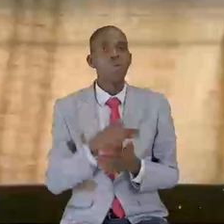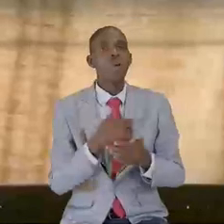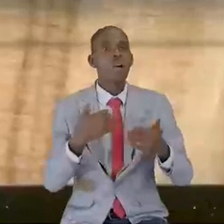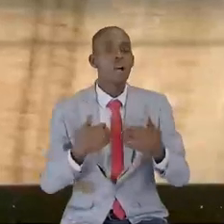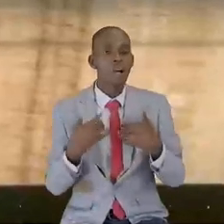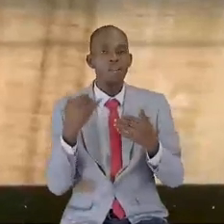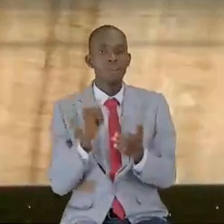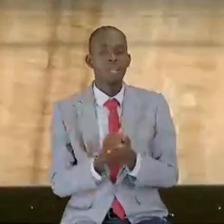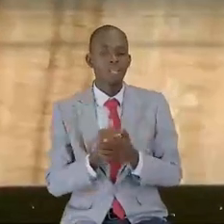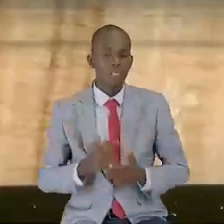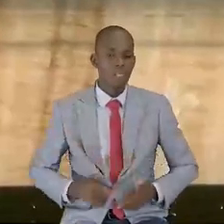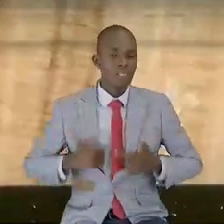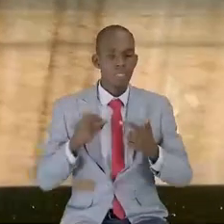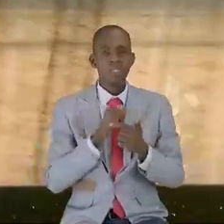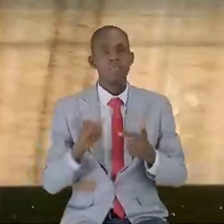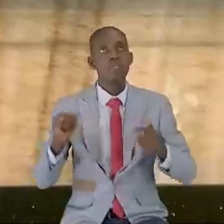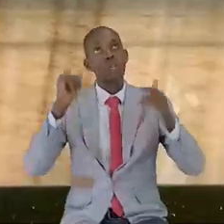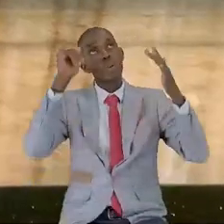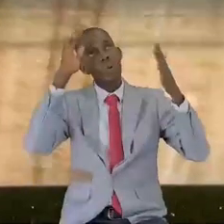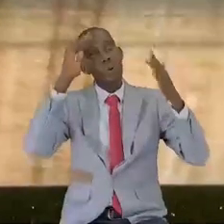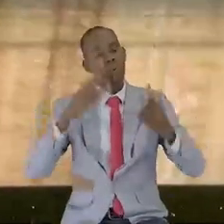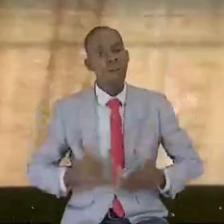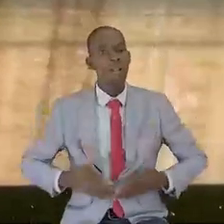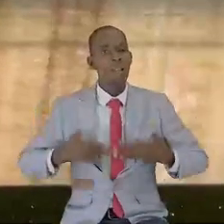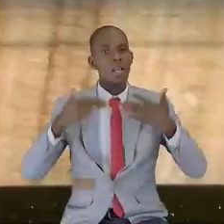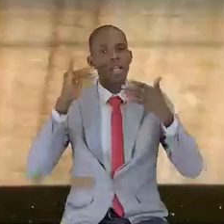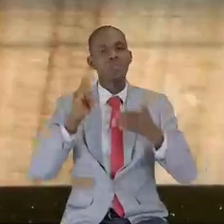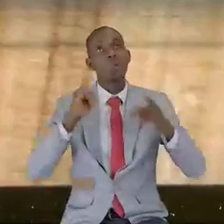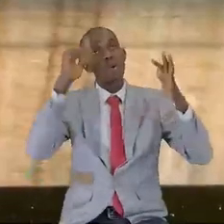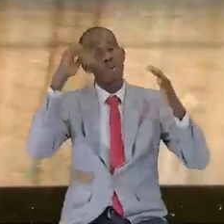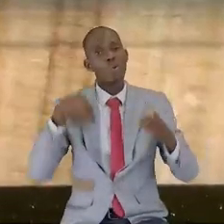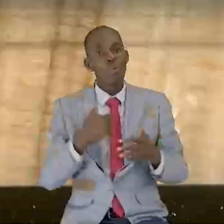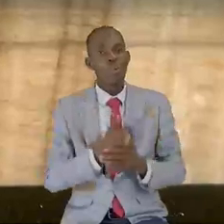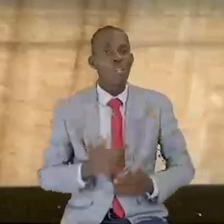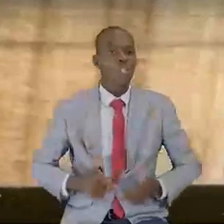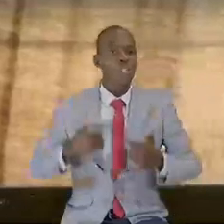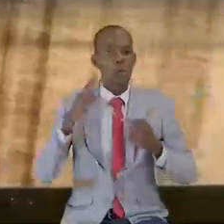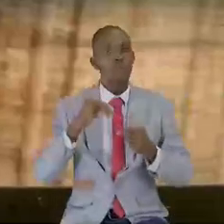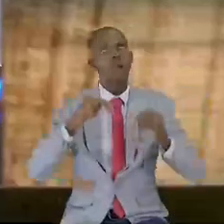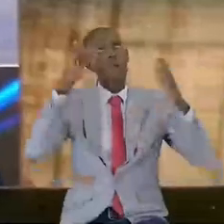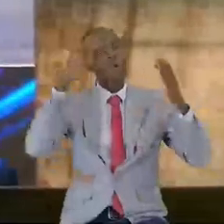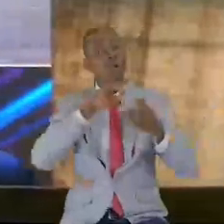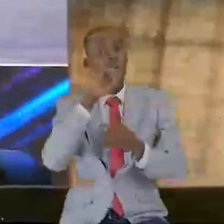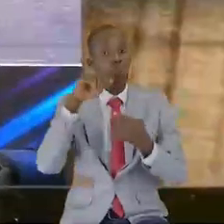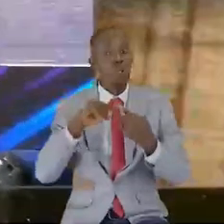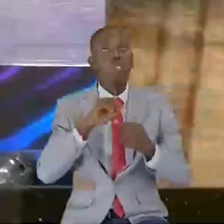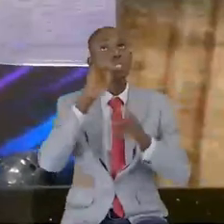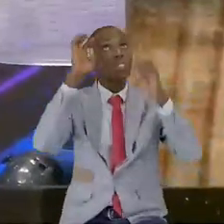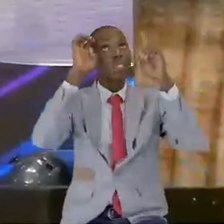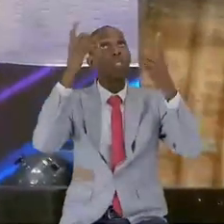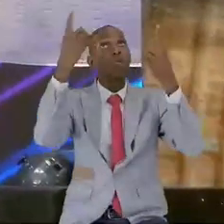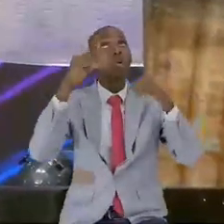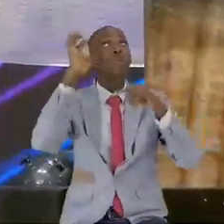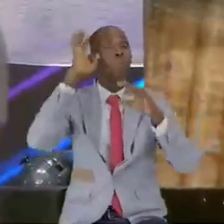une espérance vivante, une espérance dans le Seigneur. Nous ne vivons pas l'espérance. Nous savons que quand il viendra, il